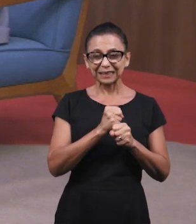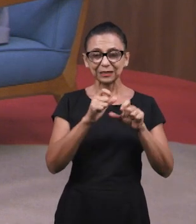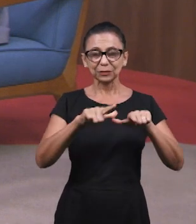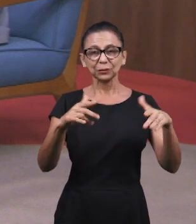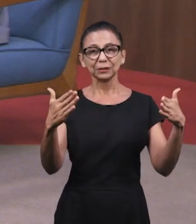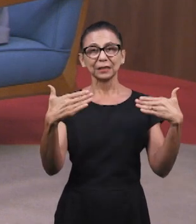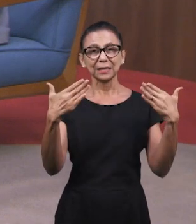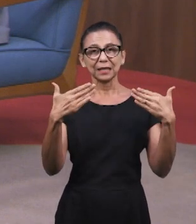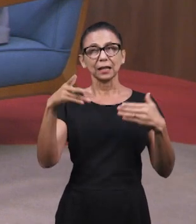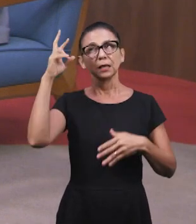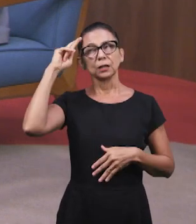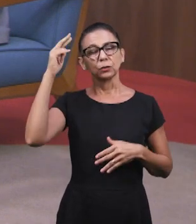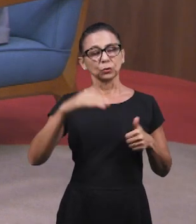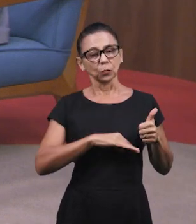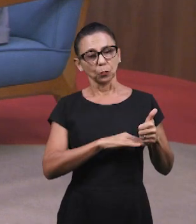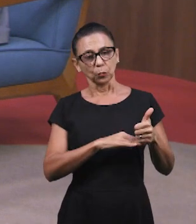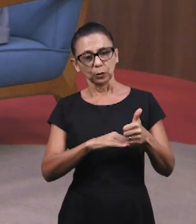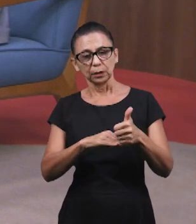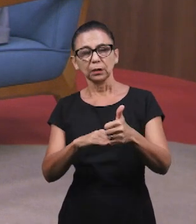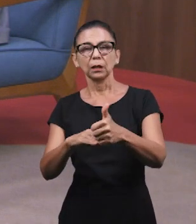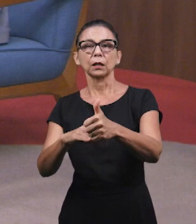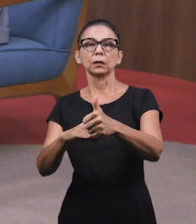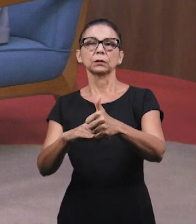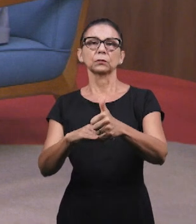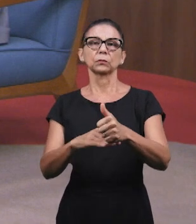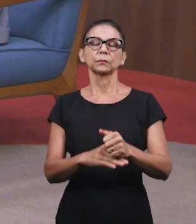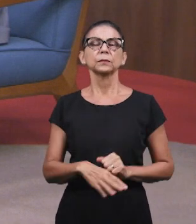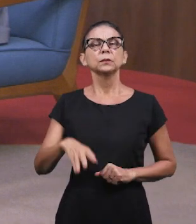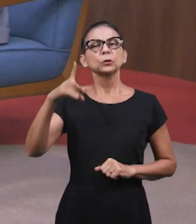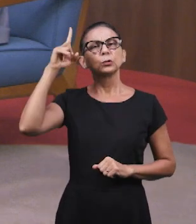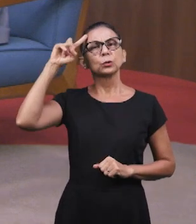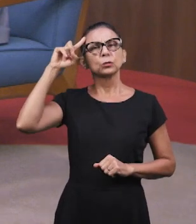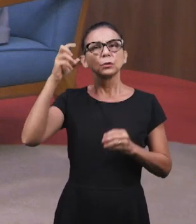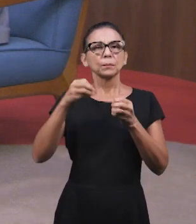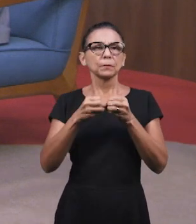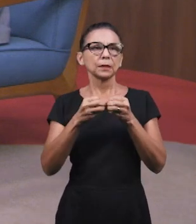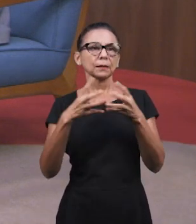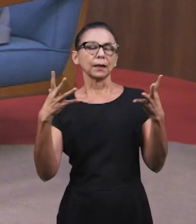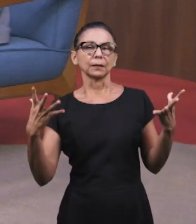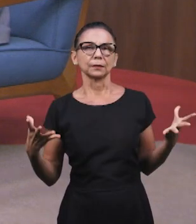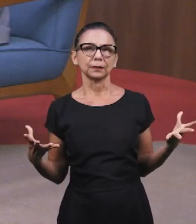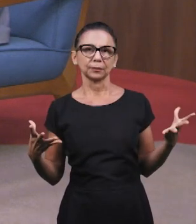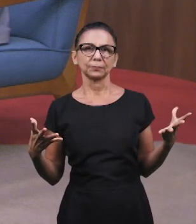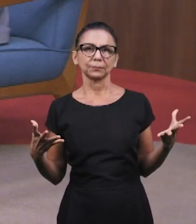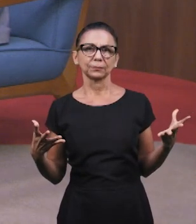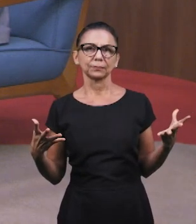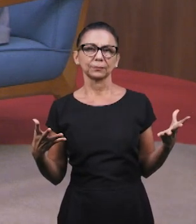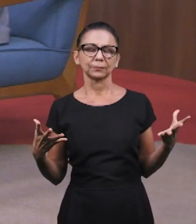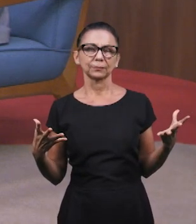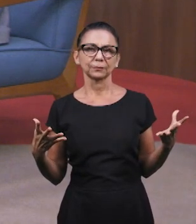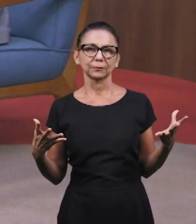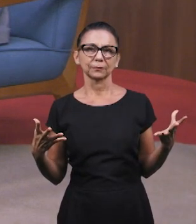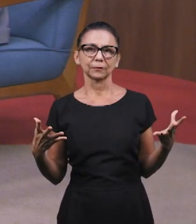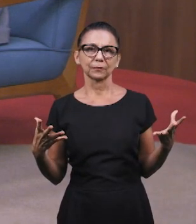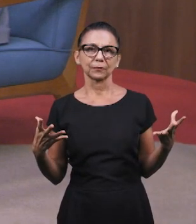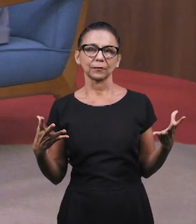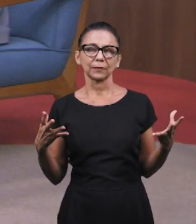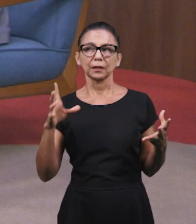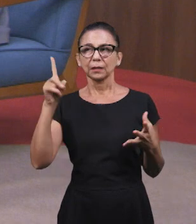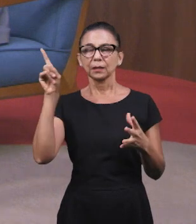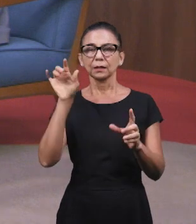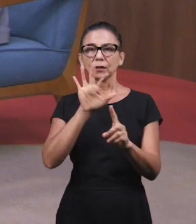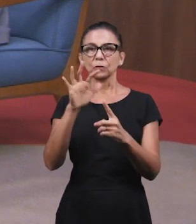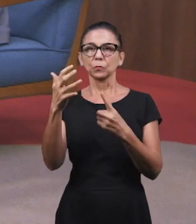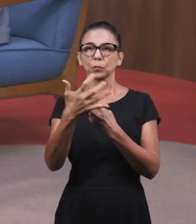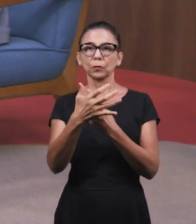les jours. Il n'a pas manqué la direction de Dieu pour le peuple pendant toute la traversée. Maintenant, c'était